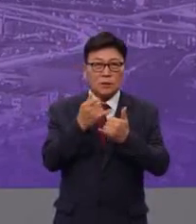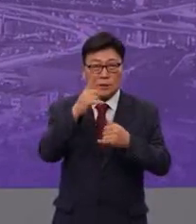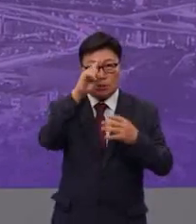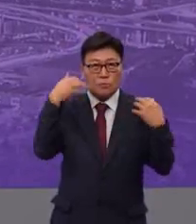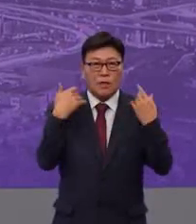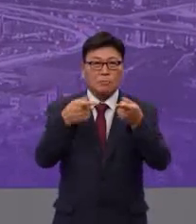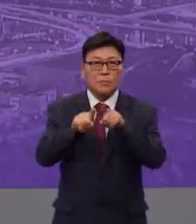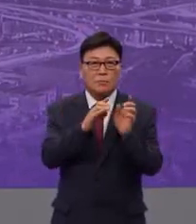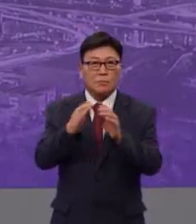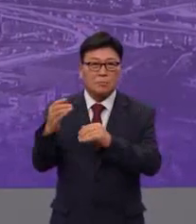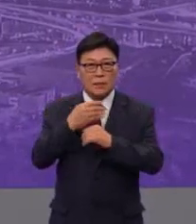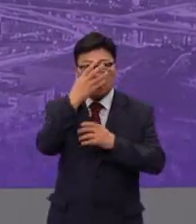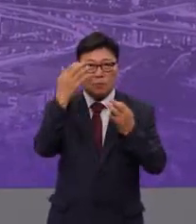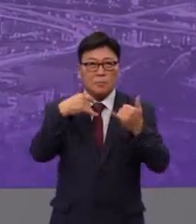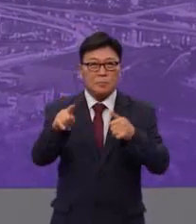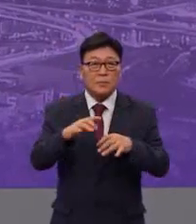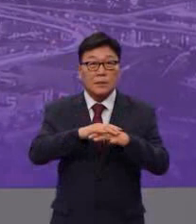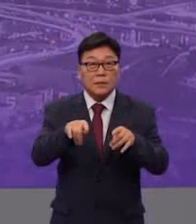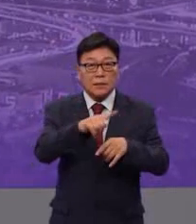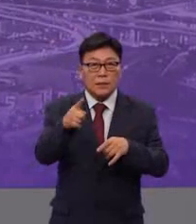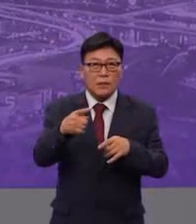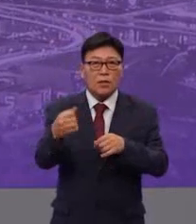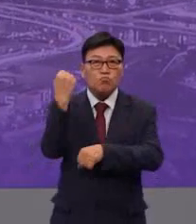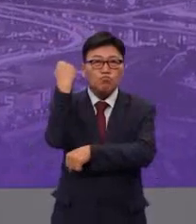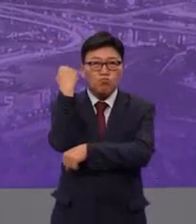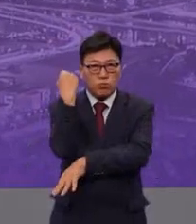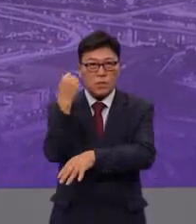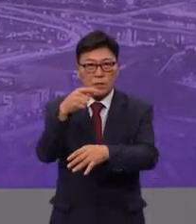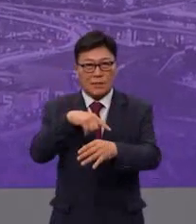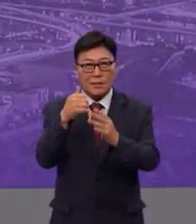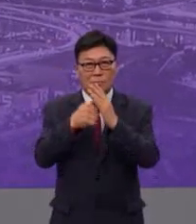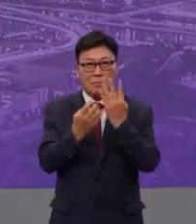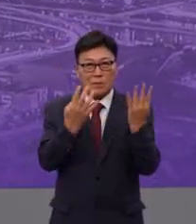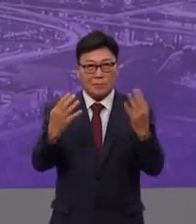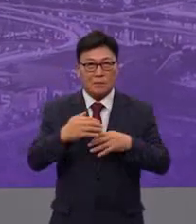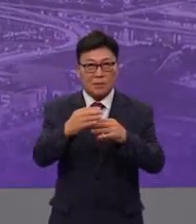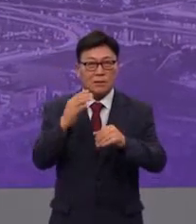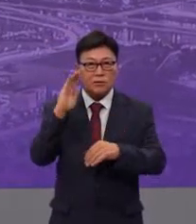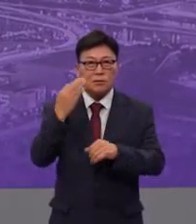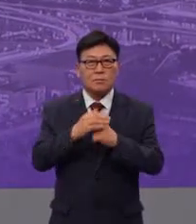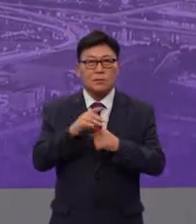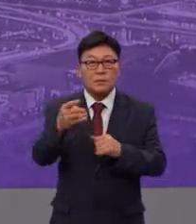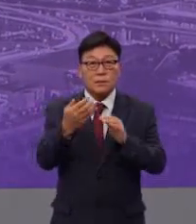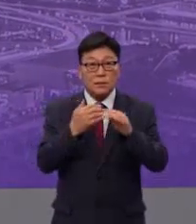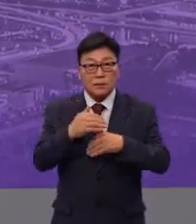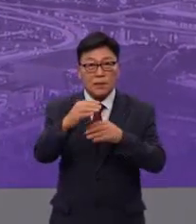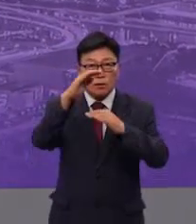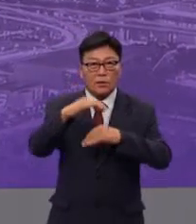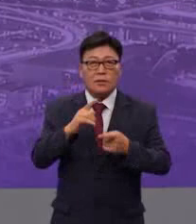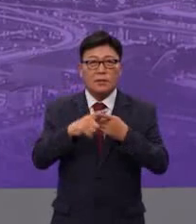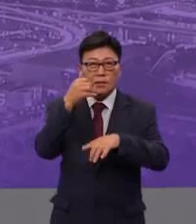함께 마련한 청년 커뮤니티 공간 뿌리에서 실패박람회를 진행하게 되었습니다. 그 진행 과정과 결과를